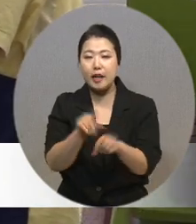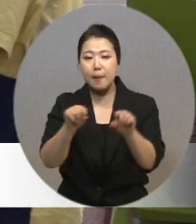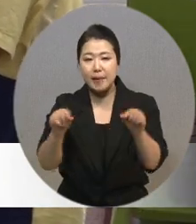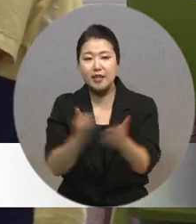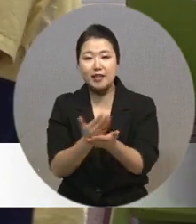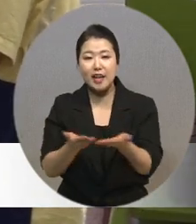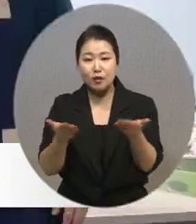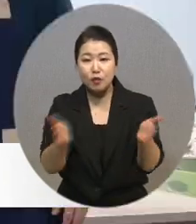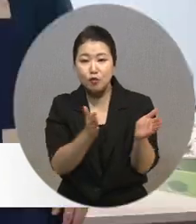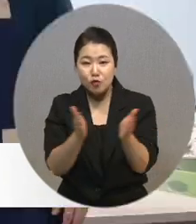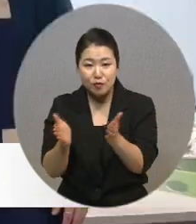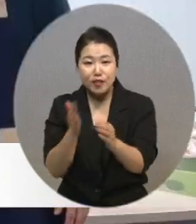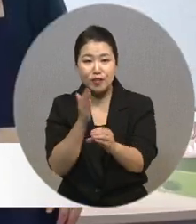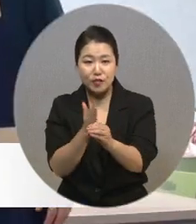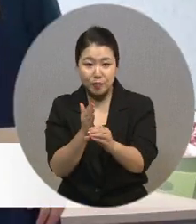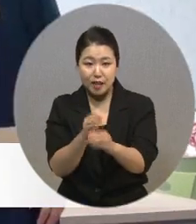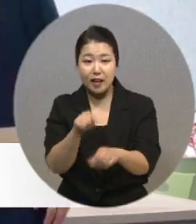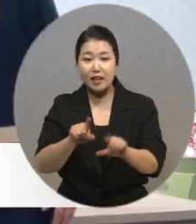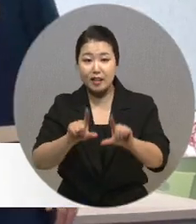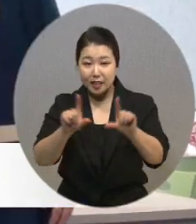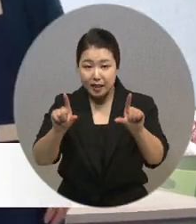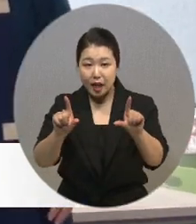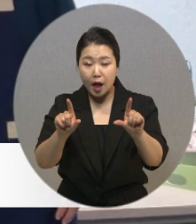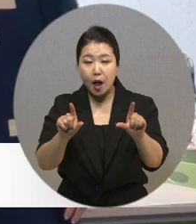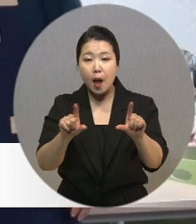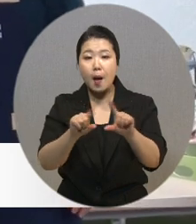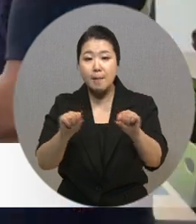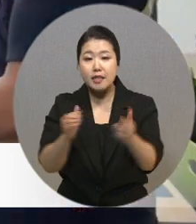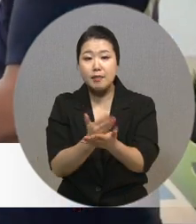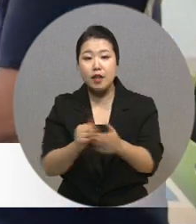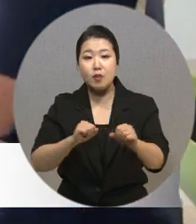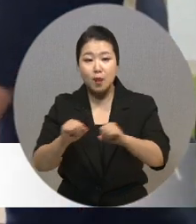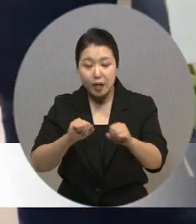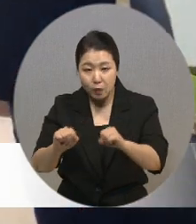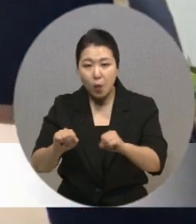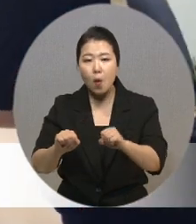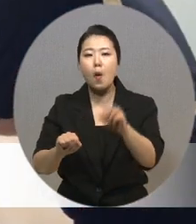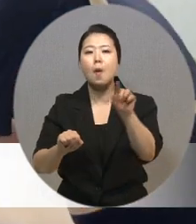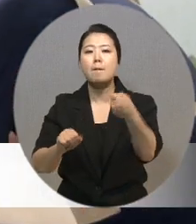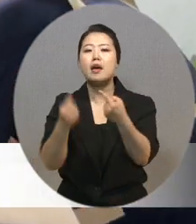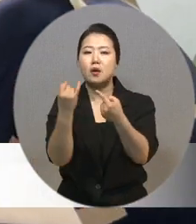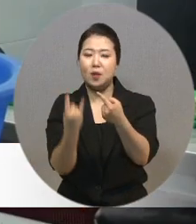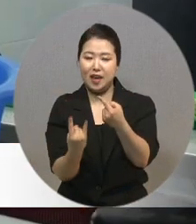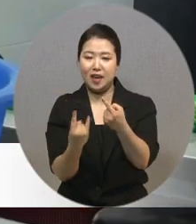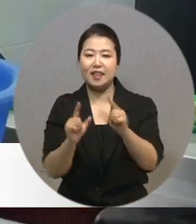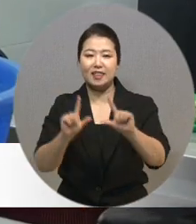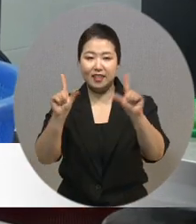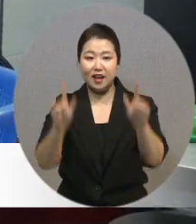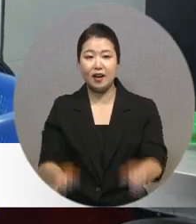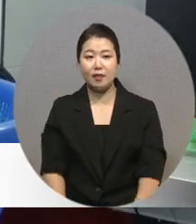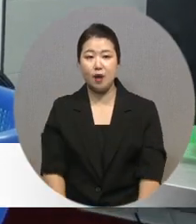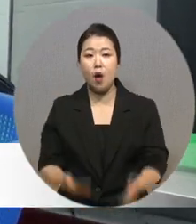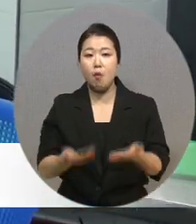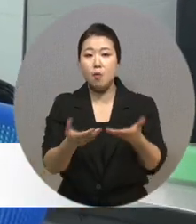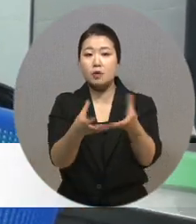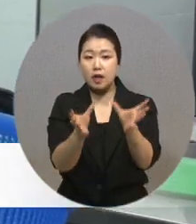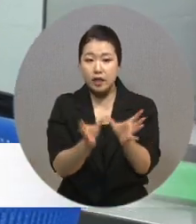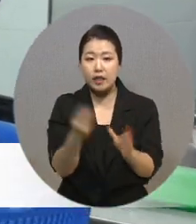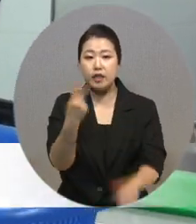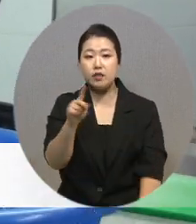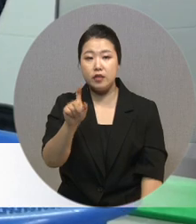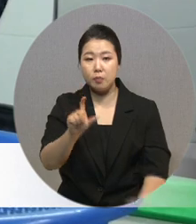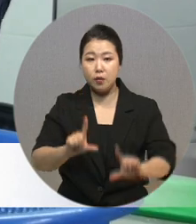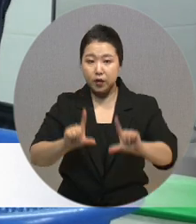준비가 한창입니다 이날은 반찬 나눔 활동 백회가 되는 날입니다 청운 봉사회는